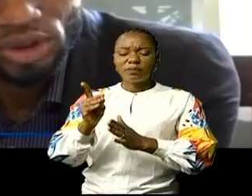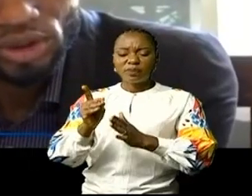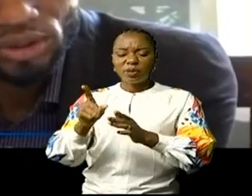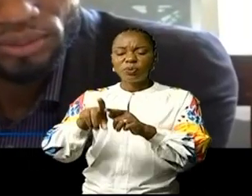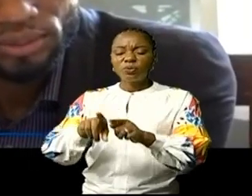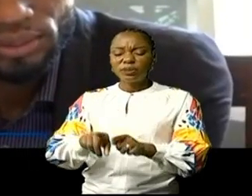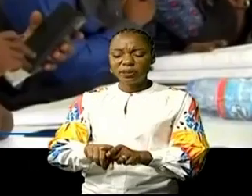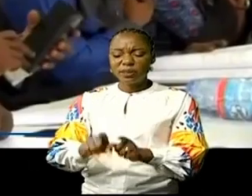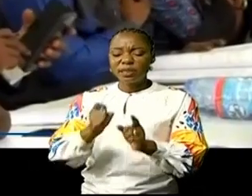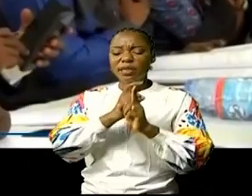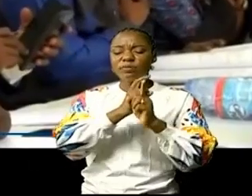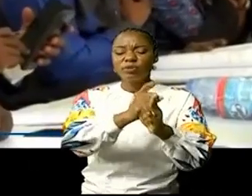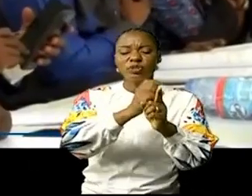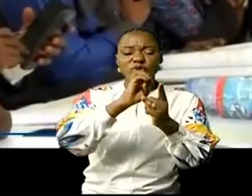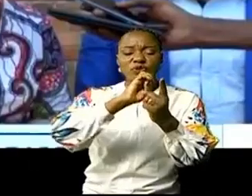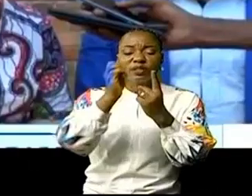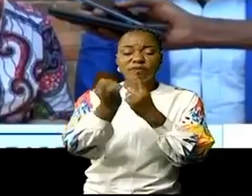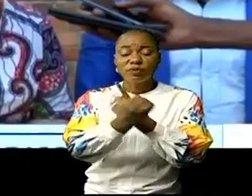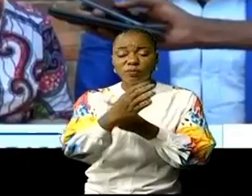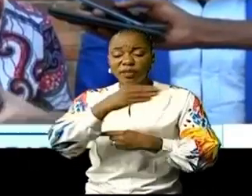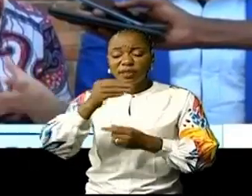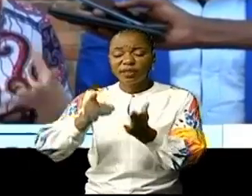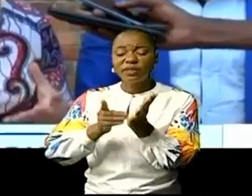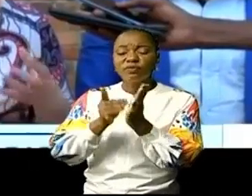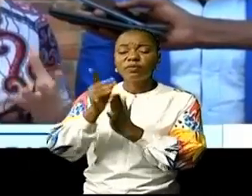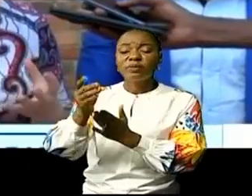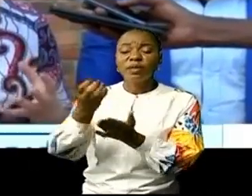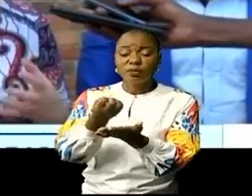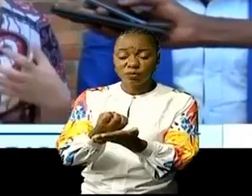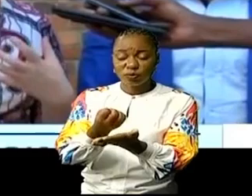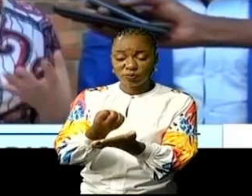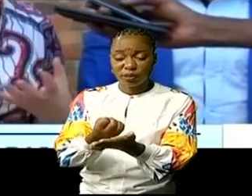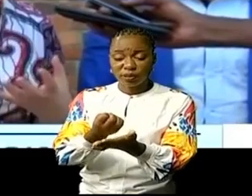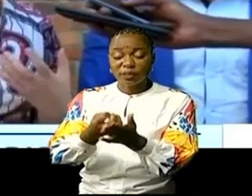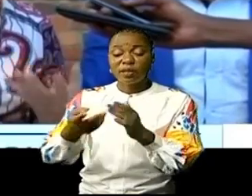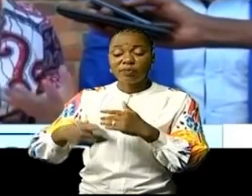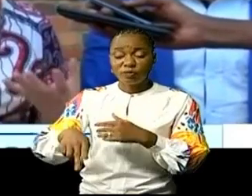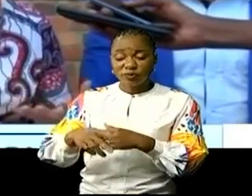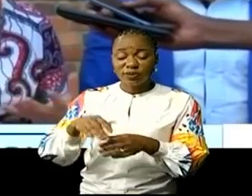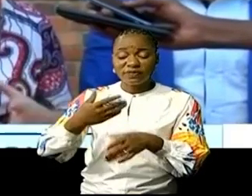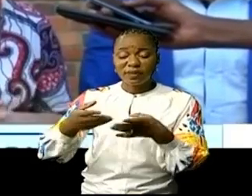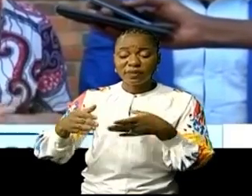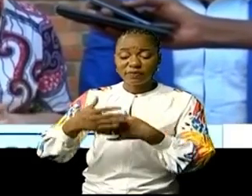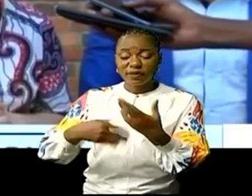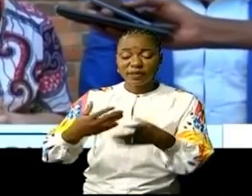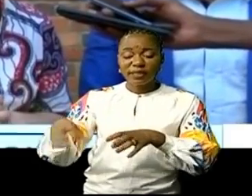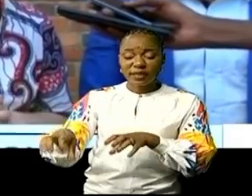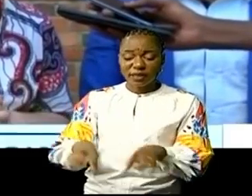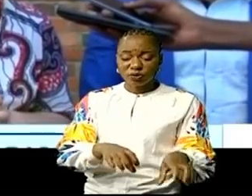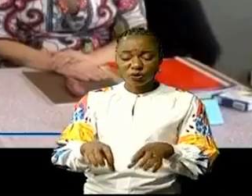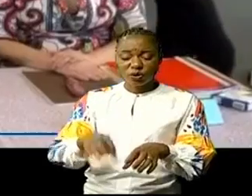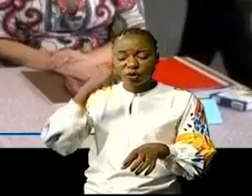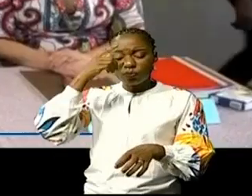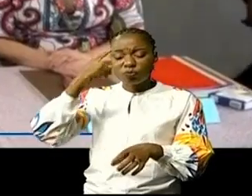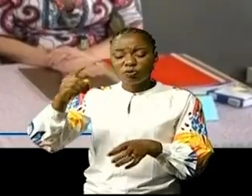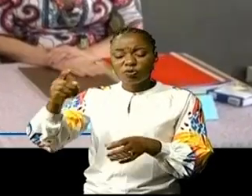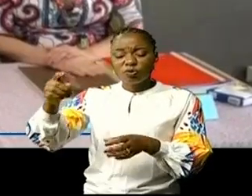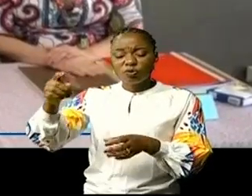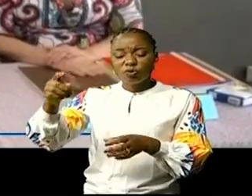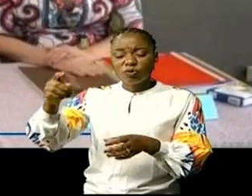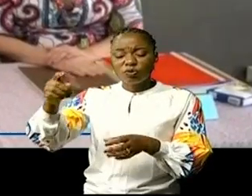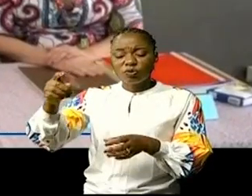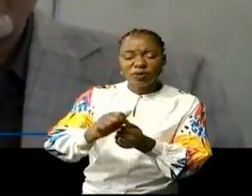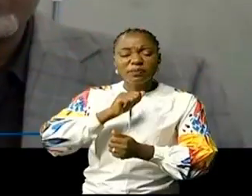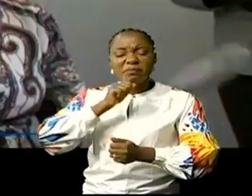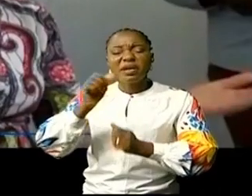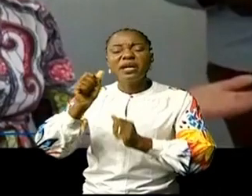l'environnement, mais également le développement économique de leur province en ayant des actions qui ne pénalisent pas la déforestation. Le gouverneur ad